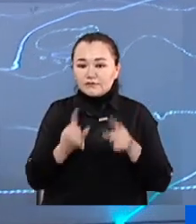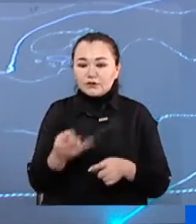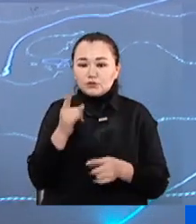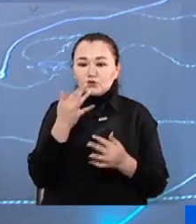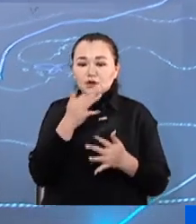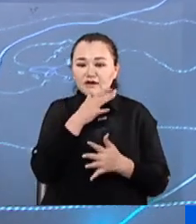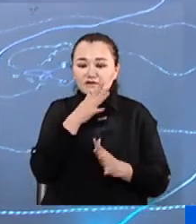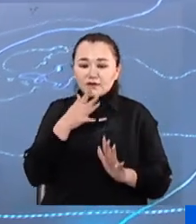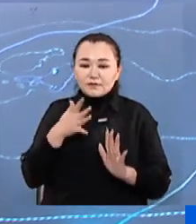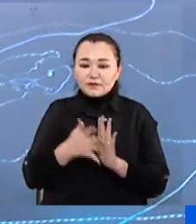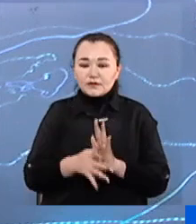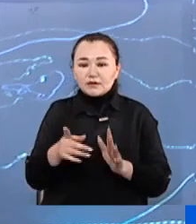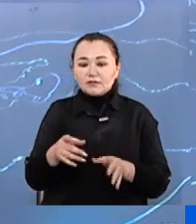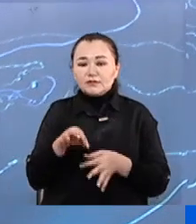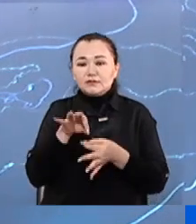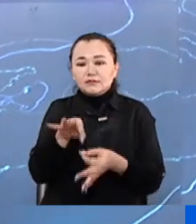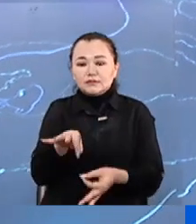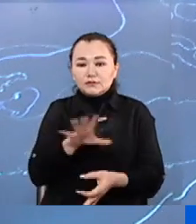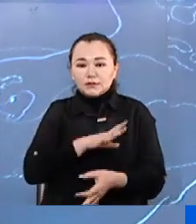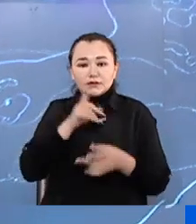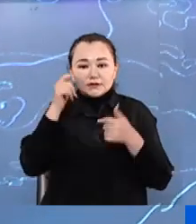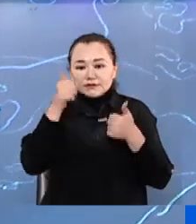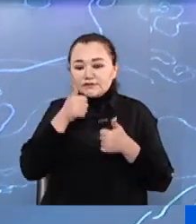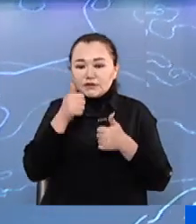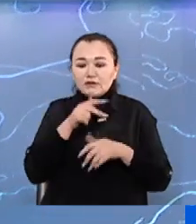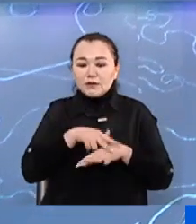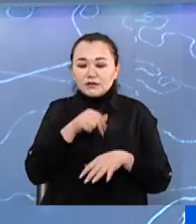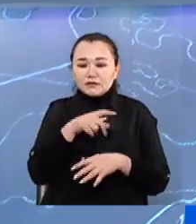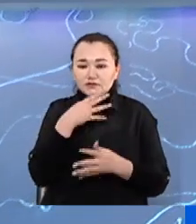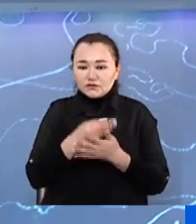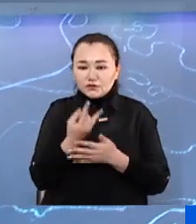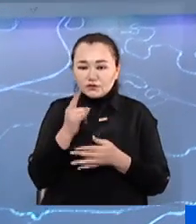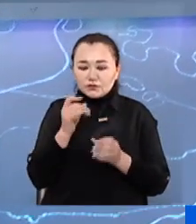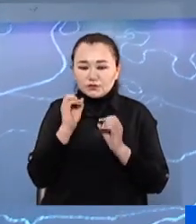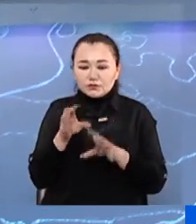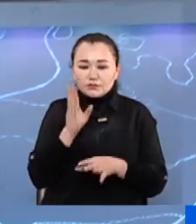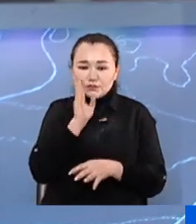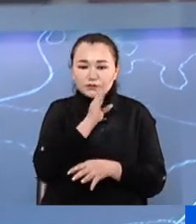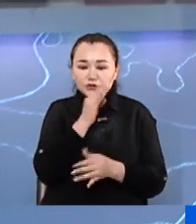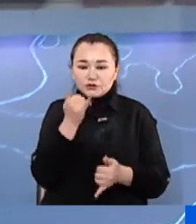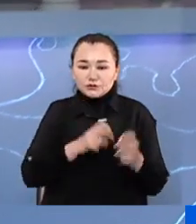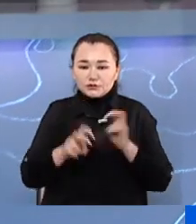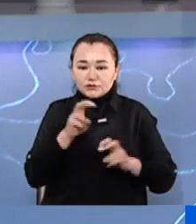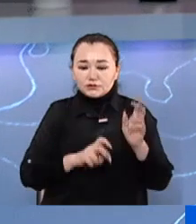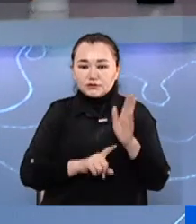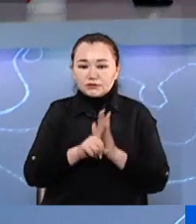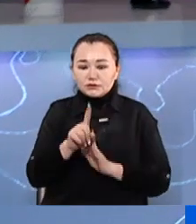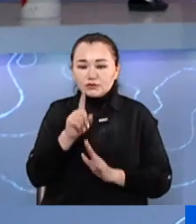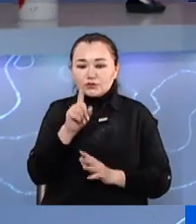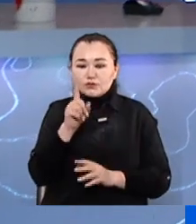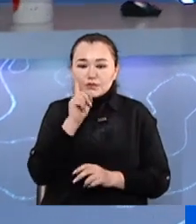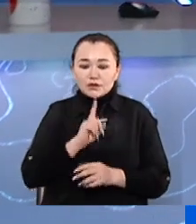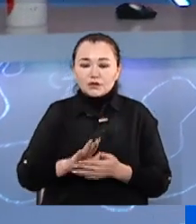қанша уақыттан бері сол жерде жатқаны белгісіз. Ал тәртіп сақшылары өз баласын тастап кеткен ананы қазір іздеуге кіріскен. Бірақ